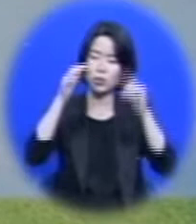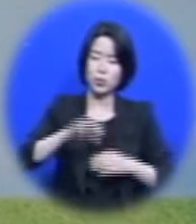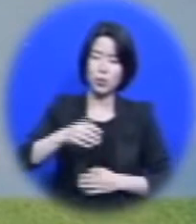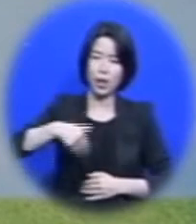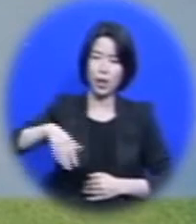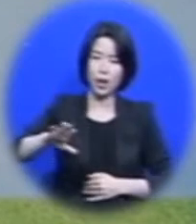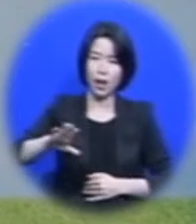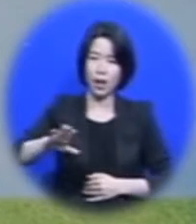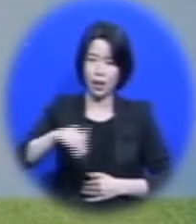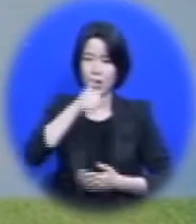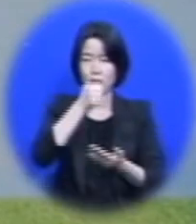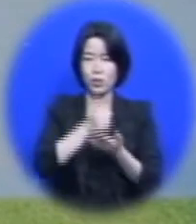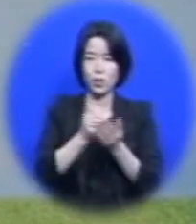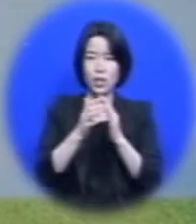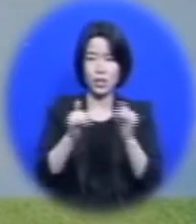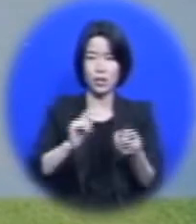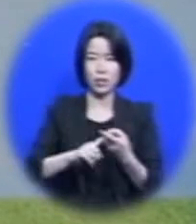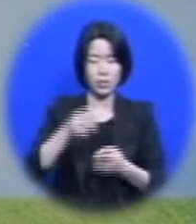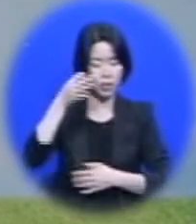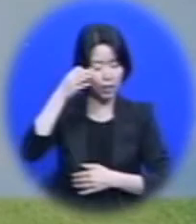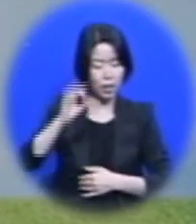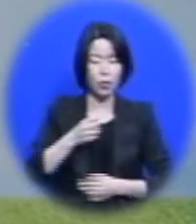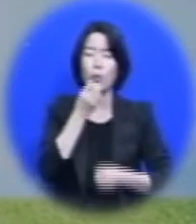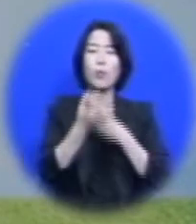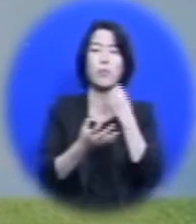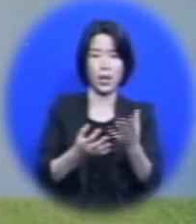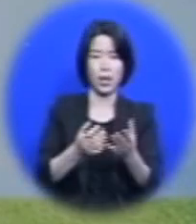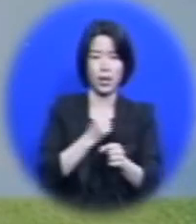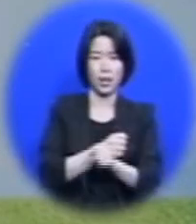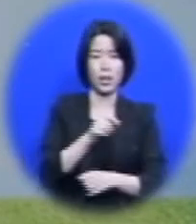죄인이라는 사실을 깨닫고 그것을 고백하는 것입니다.